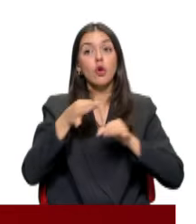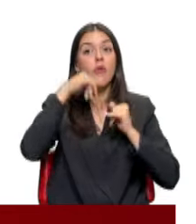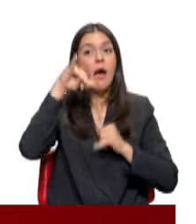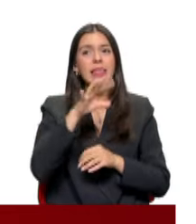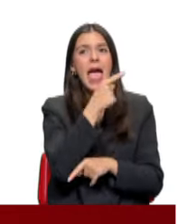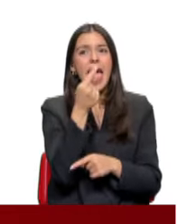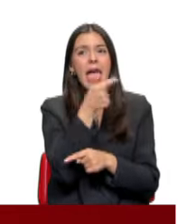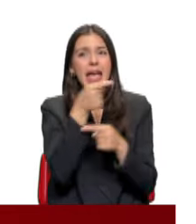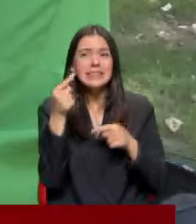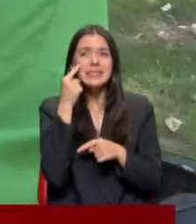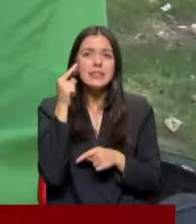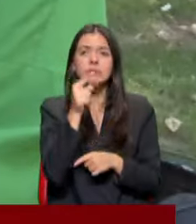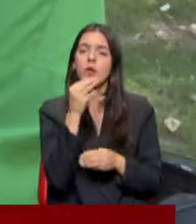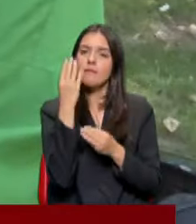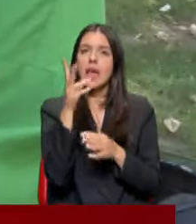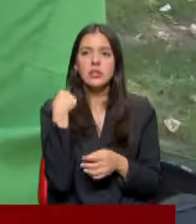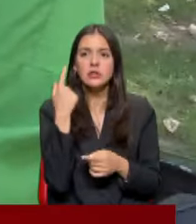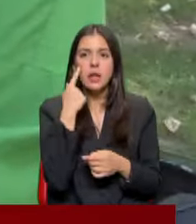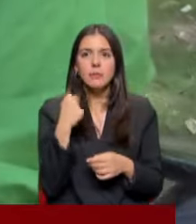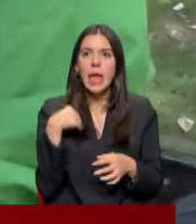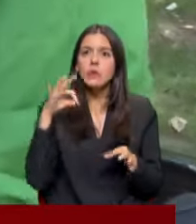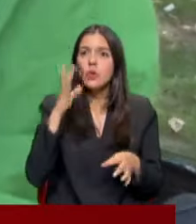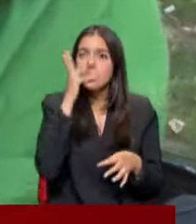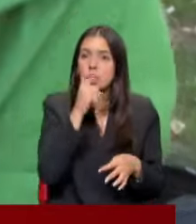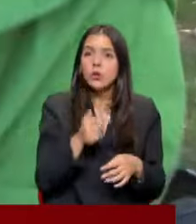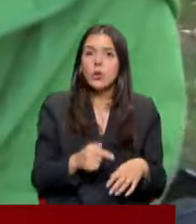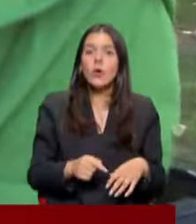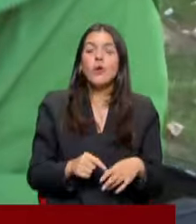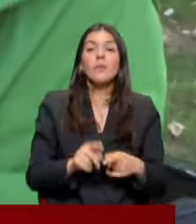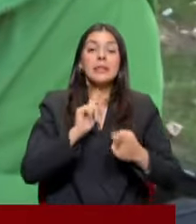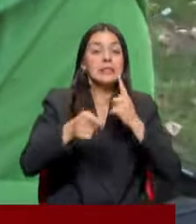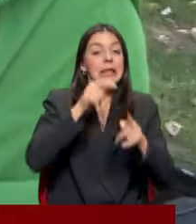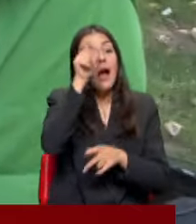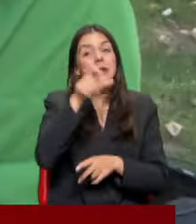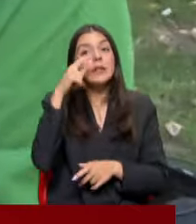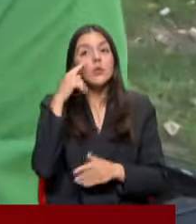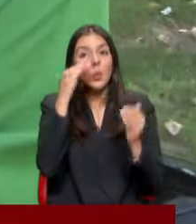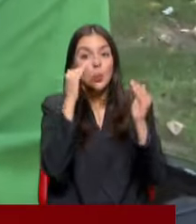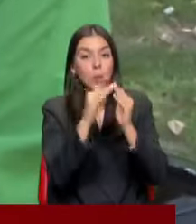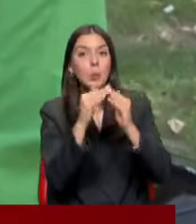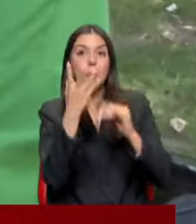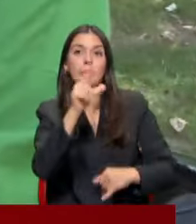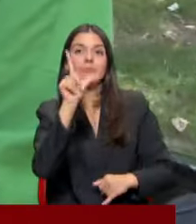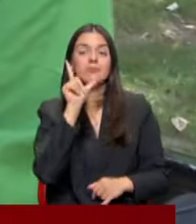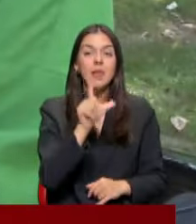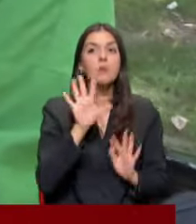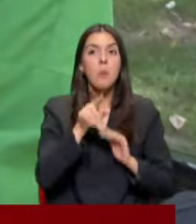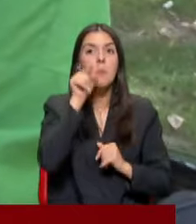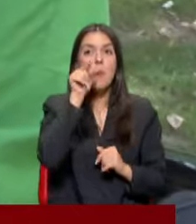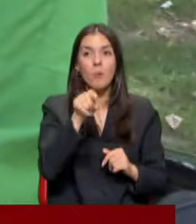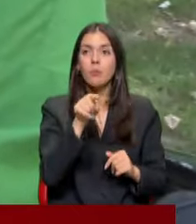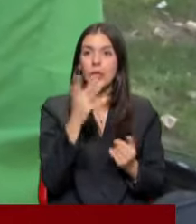şekilde verdiğine şahidiz. Ya, utanıyorum şu an. Bürokratların normalde adil davranması gerekiyor. Ama bu